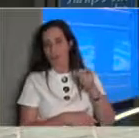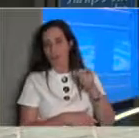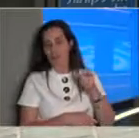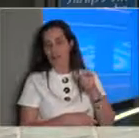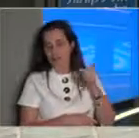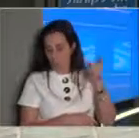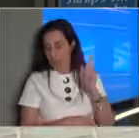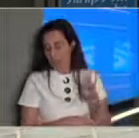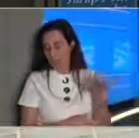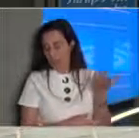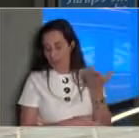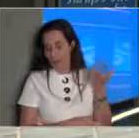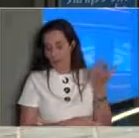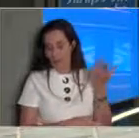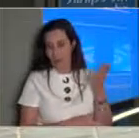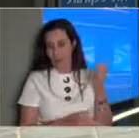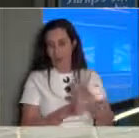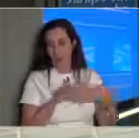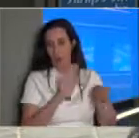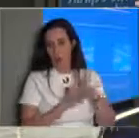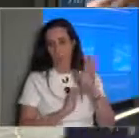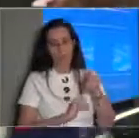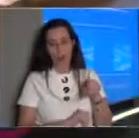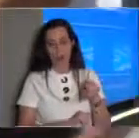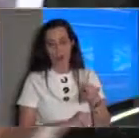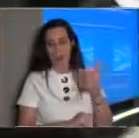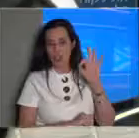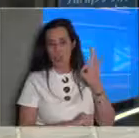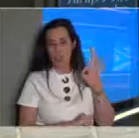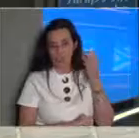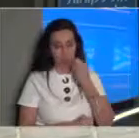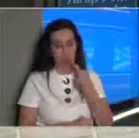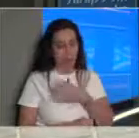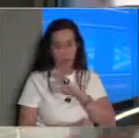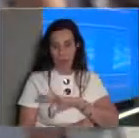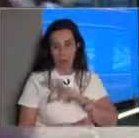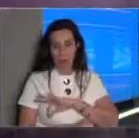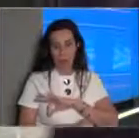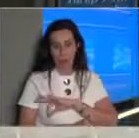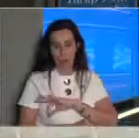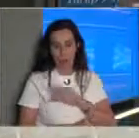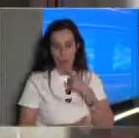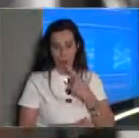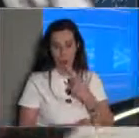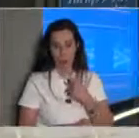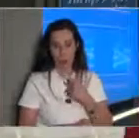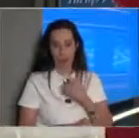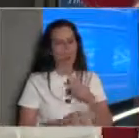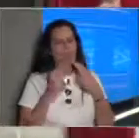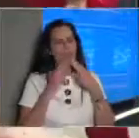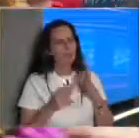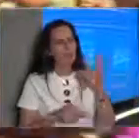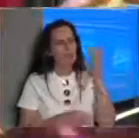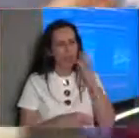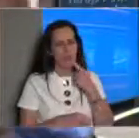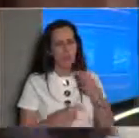מה שנקרא... לחוקק את החוק הזה. אפילו גם דרעי אמר לליברמן פעם שעברה בכנסת, הוא אמר נגיד בהתאם. מה הכוונה של דרעי